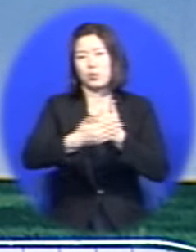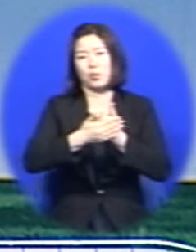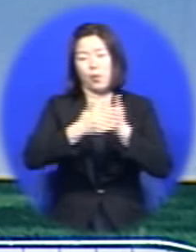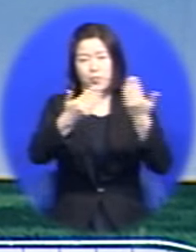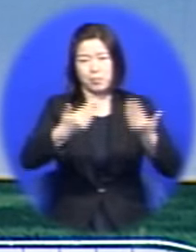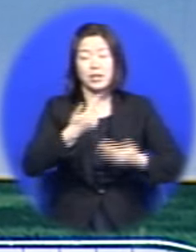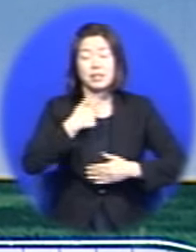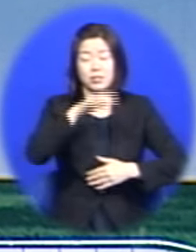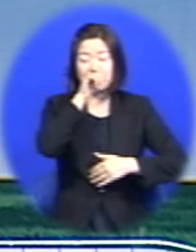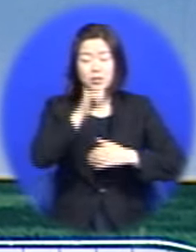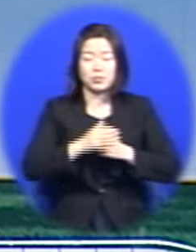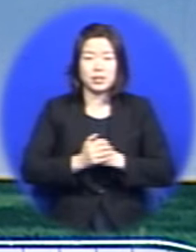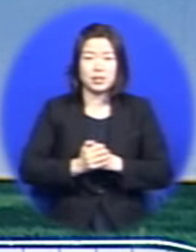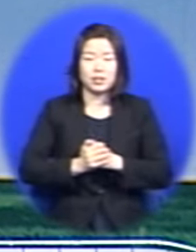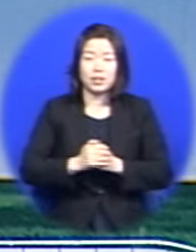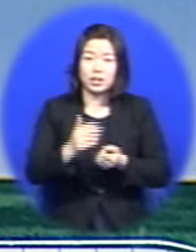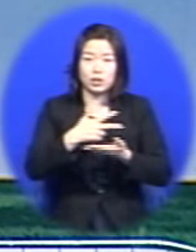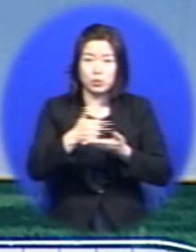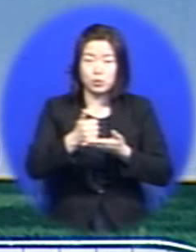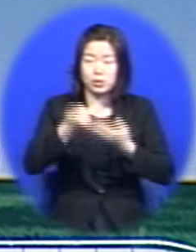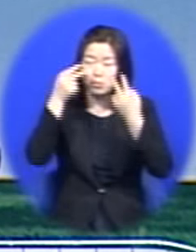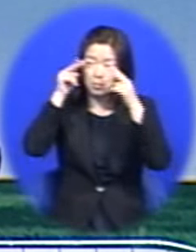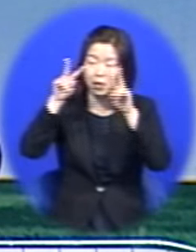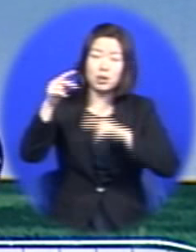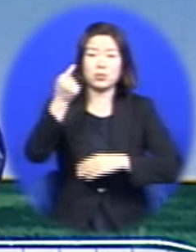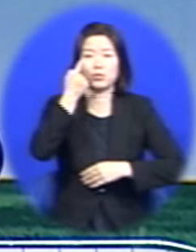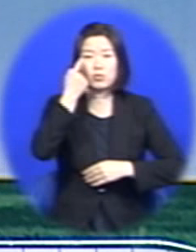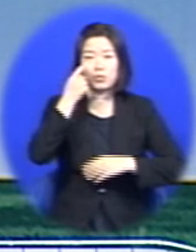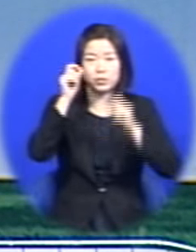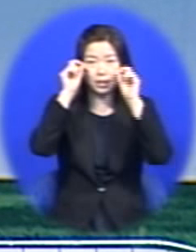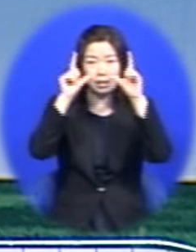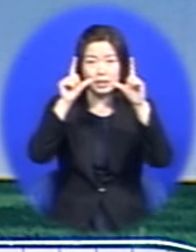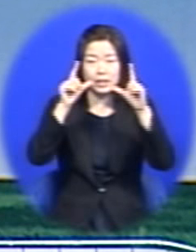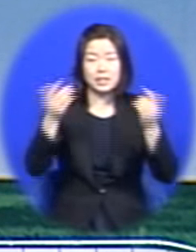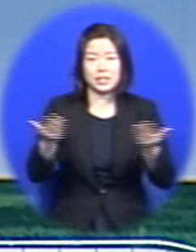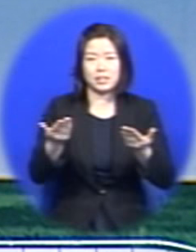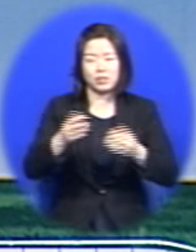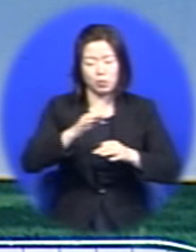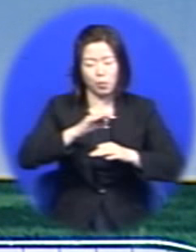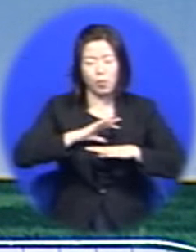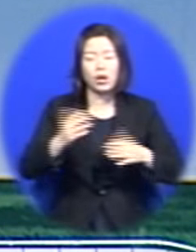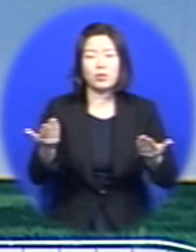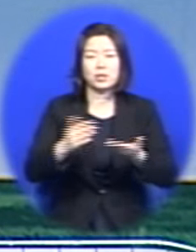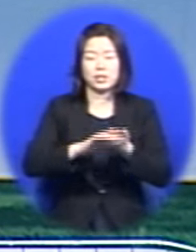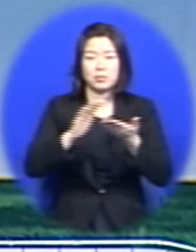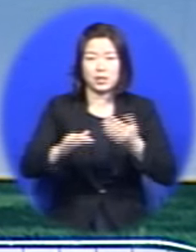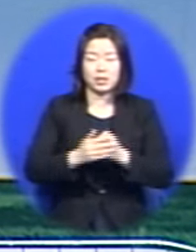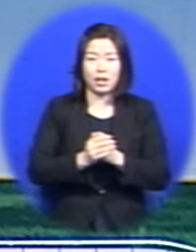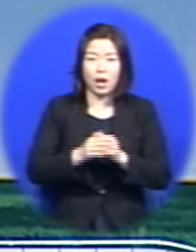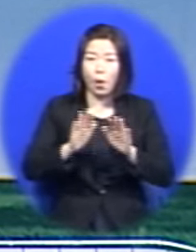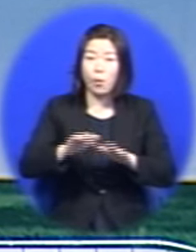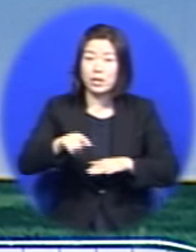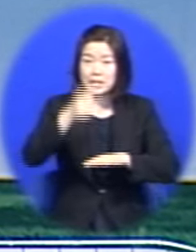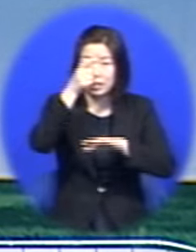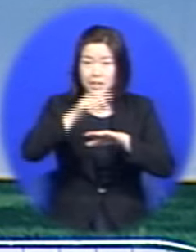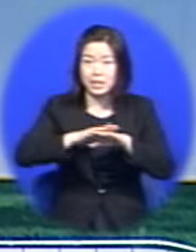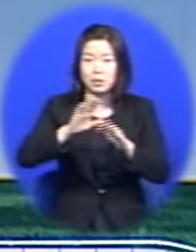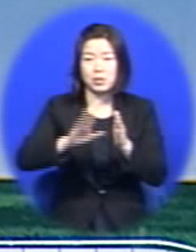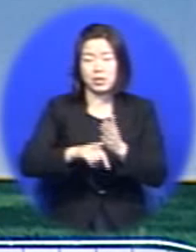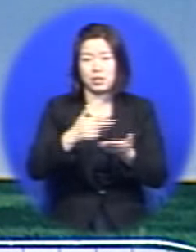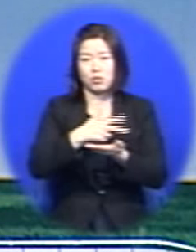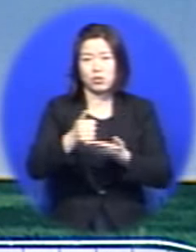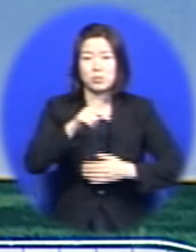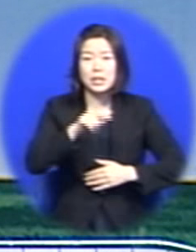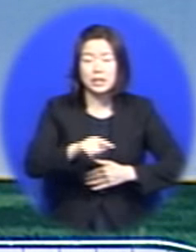받았었습니다. 주님을 바라보는 눈이 뜨이는 것은 정말 놀라운 일입니다. 오늘 이 예배 때 주님이